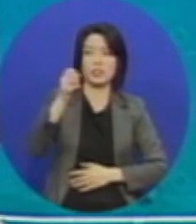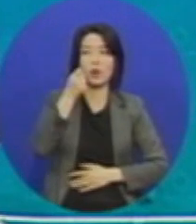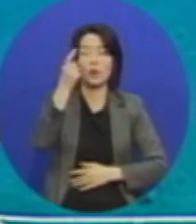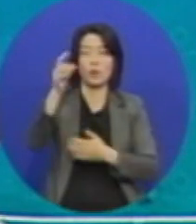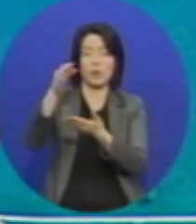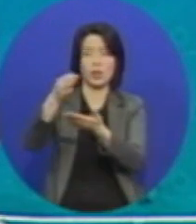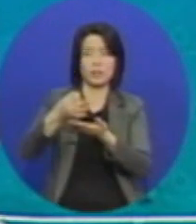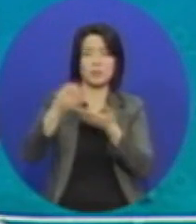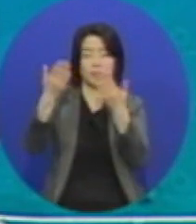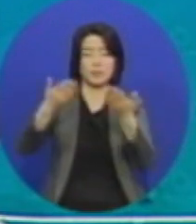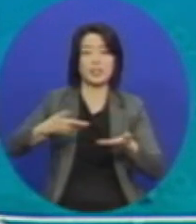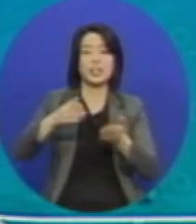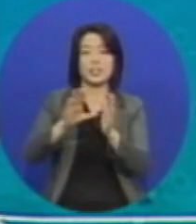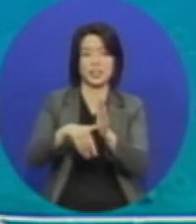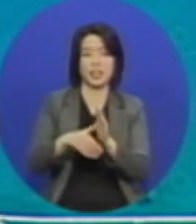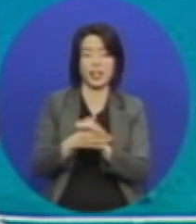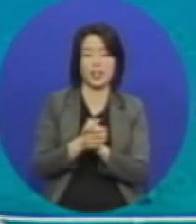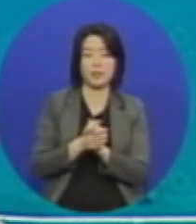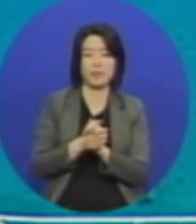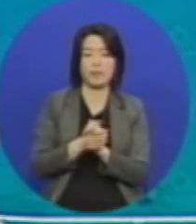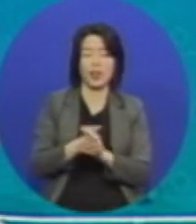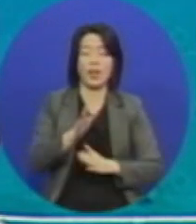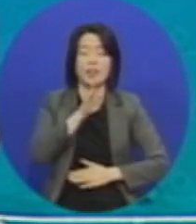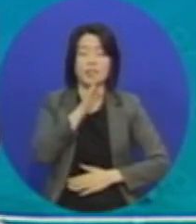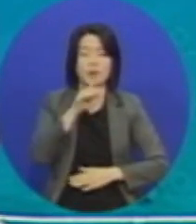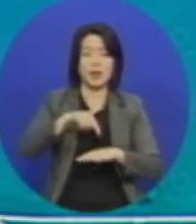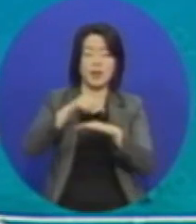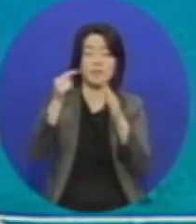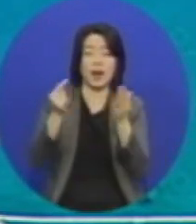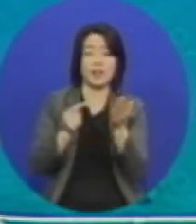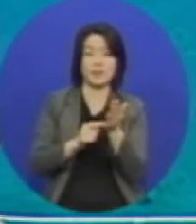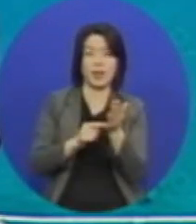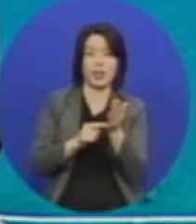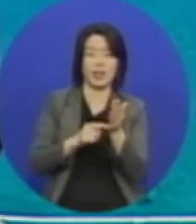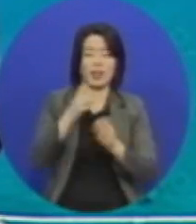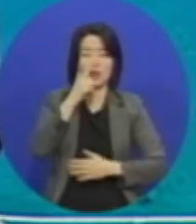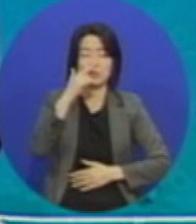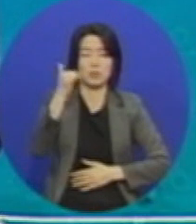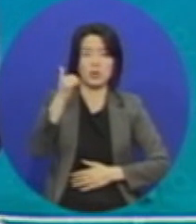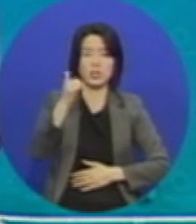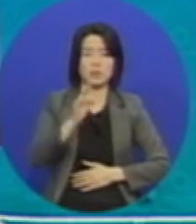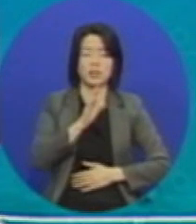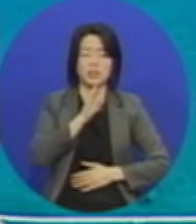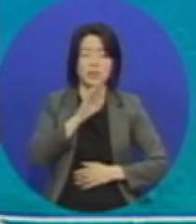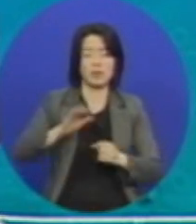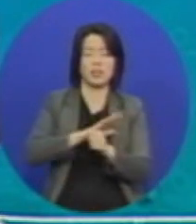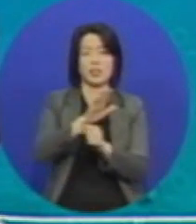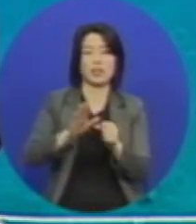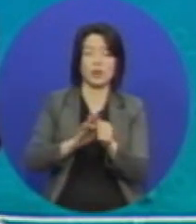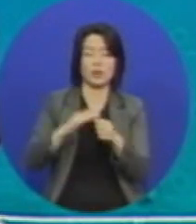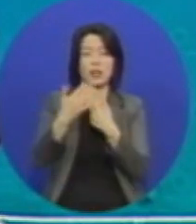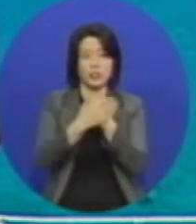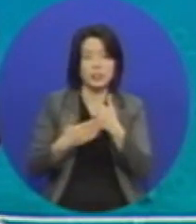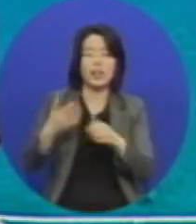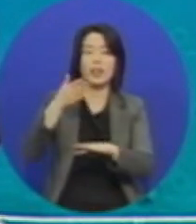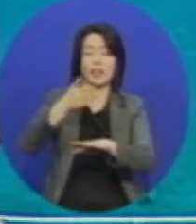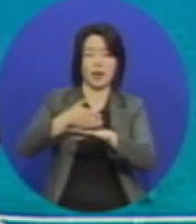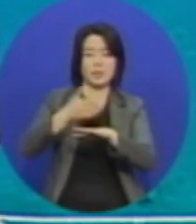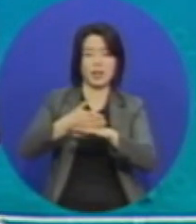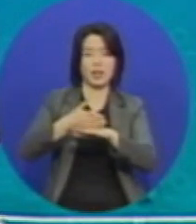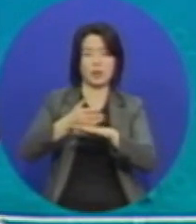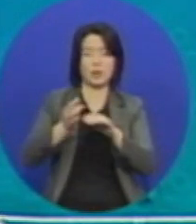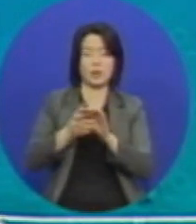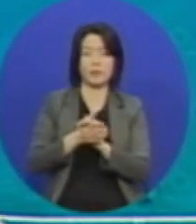때 정말 마음에 부모님을 정말 사랑하고 부모님의 은혜에 감사하고